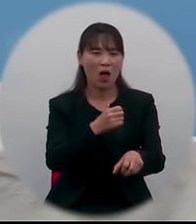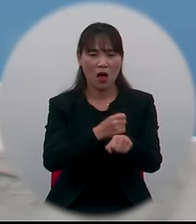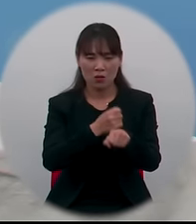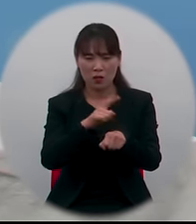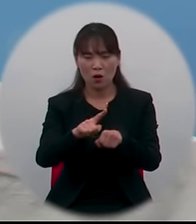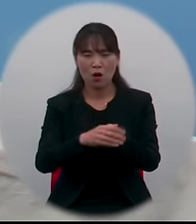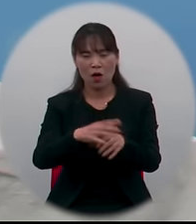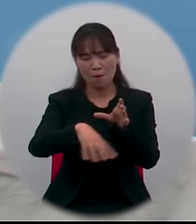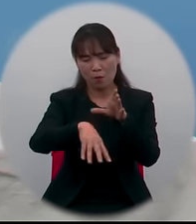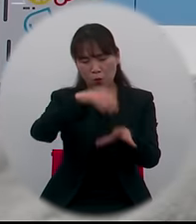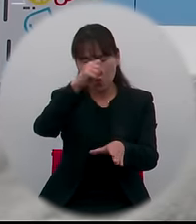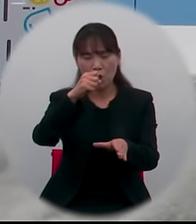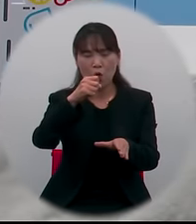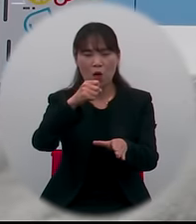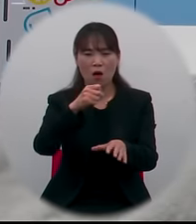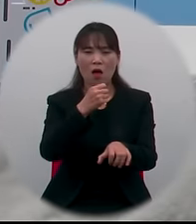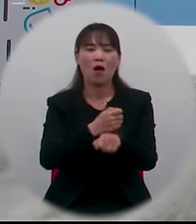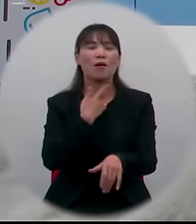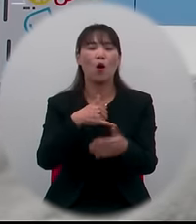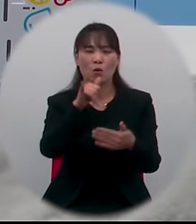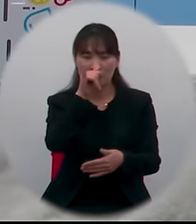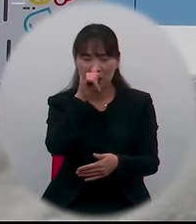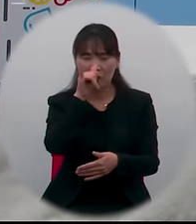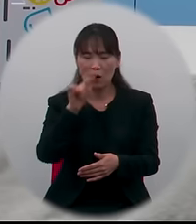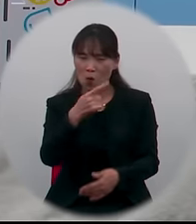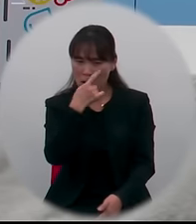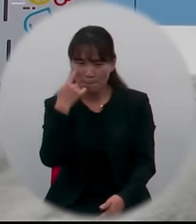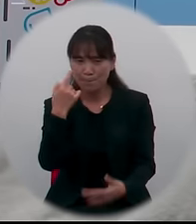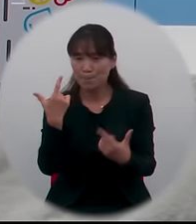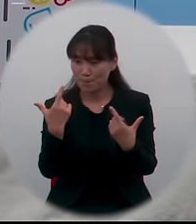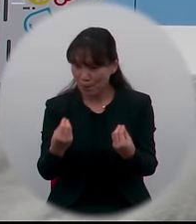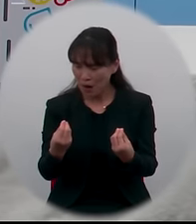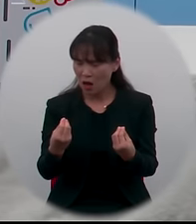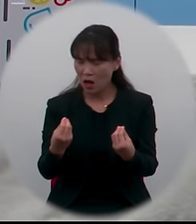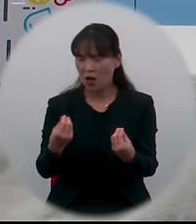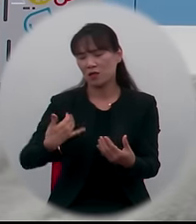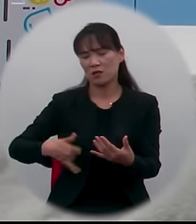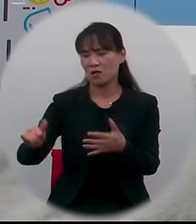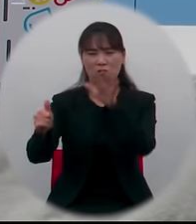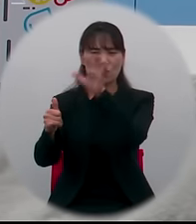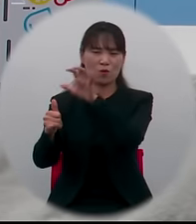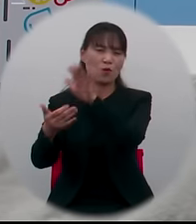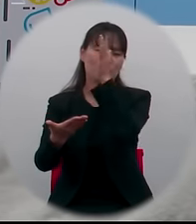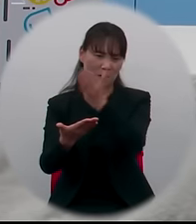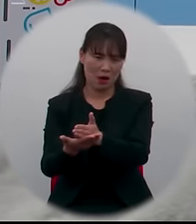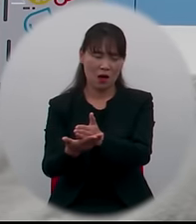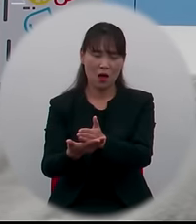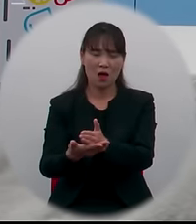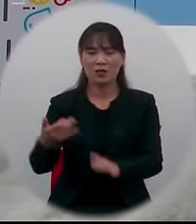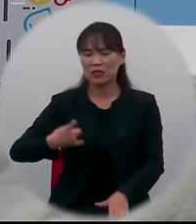즉 충분 유료 확률형 아이템 뽑기를 한 경험이 있다 요것을 확인하셨어요 그럴 때는 절대 아이들을 남을 하시면 안